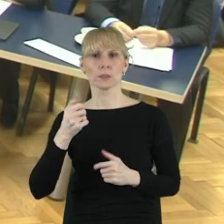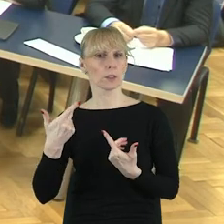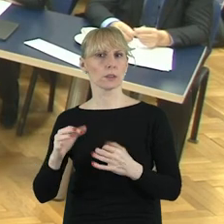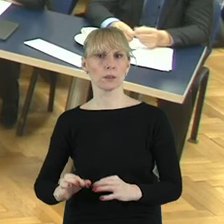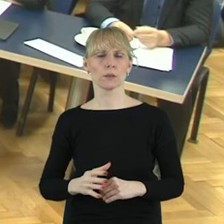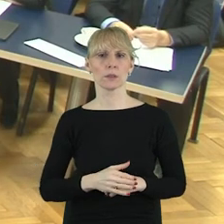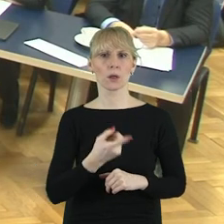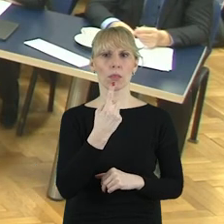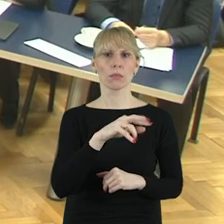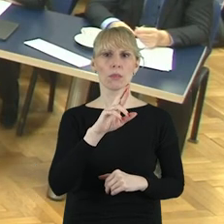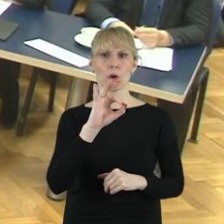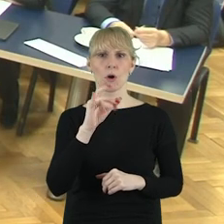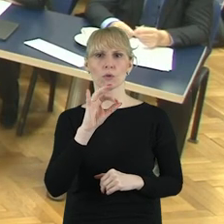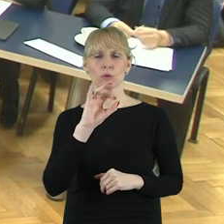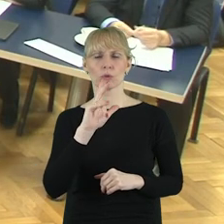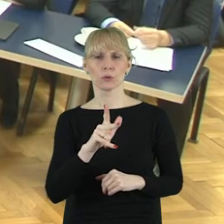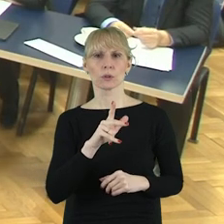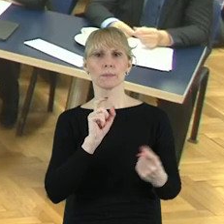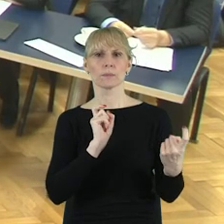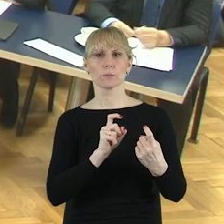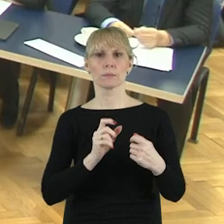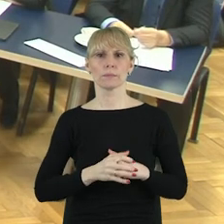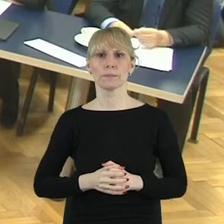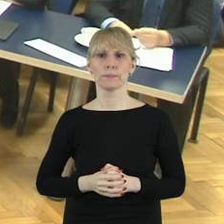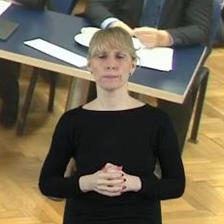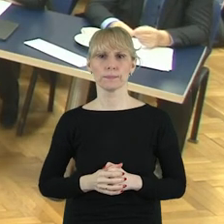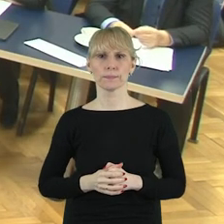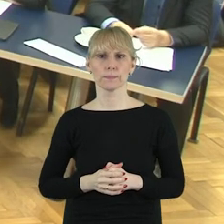Przeciw. Pani radna Beata Druszcz.